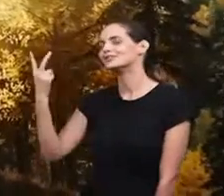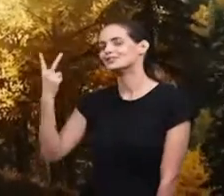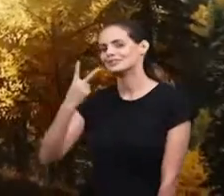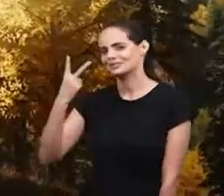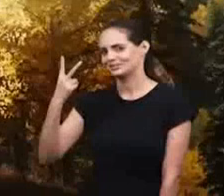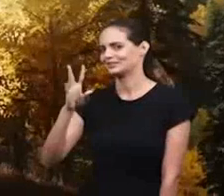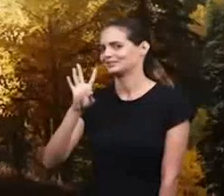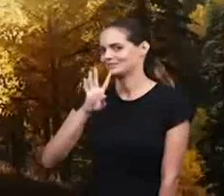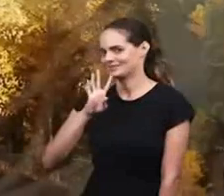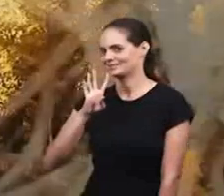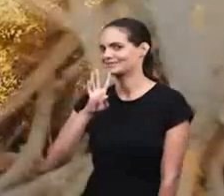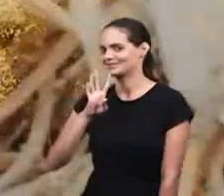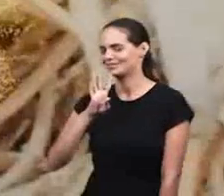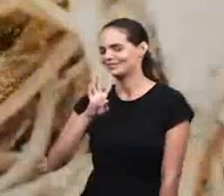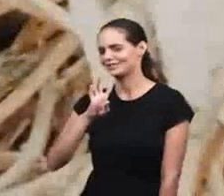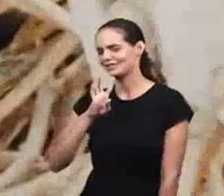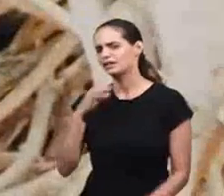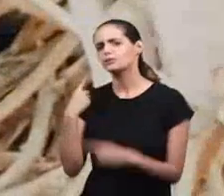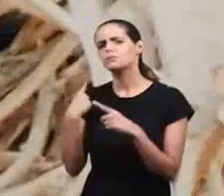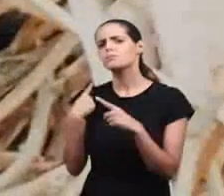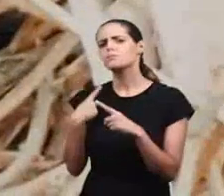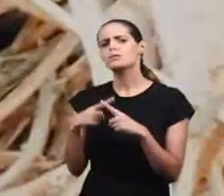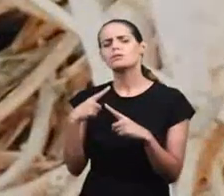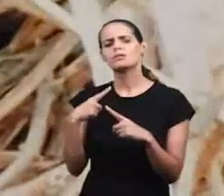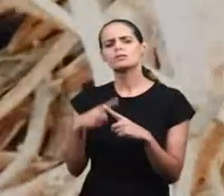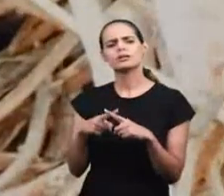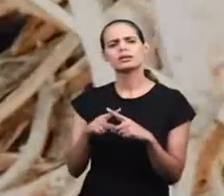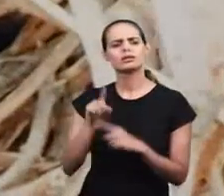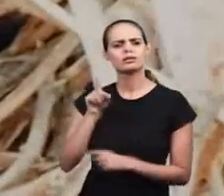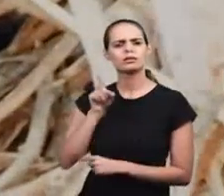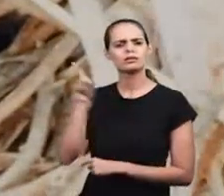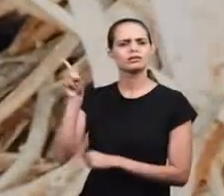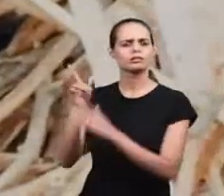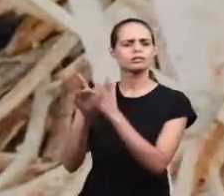Nicht mehr Fremde sind wir, Jesus und ich.